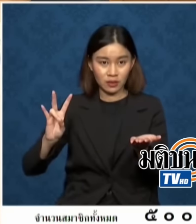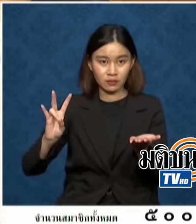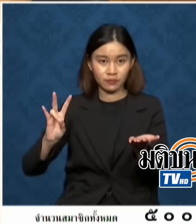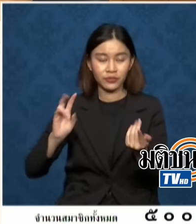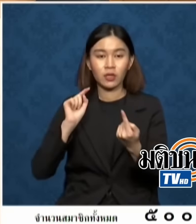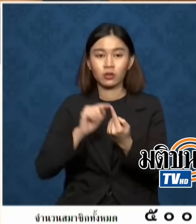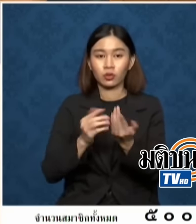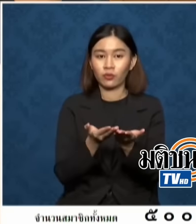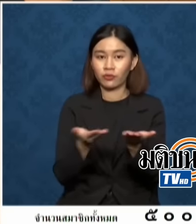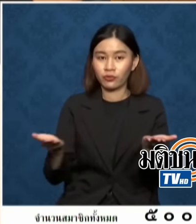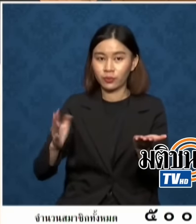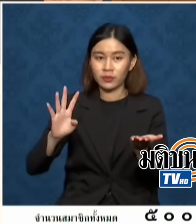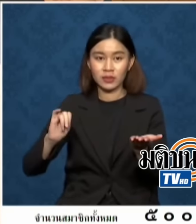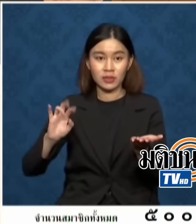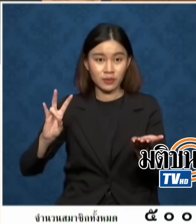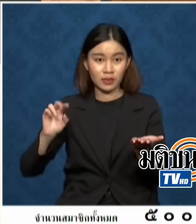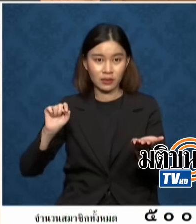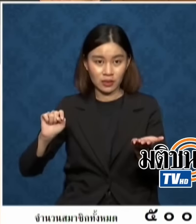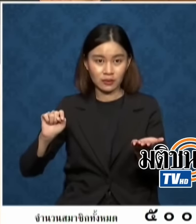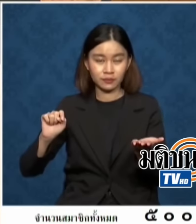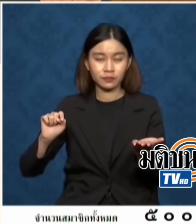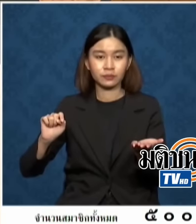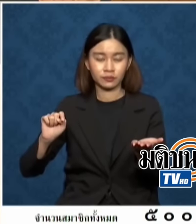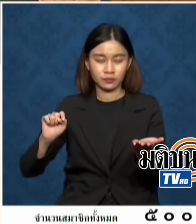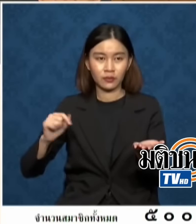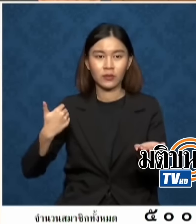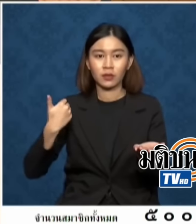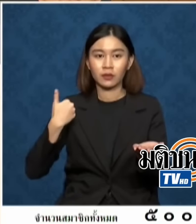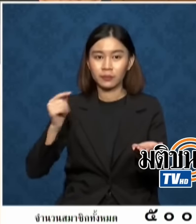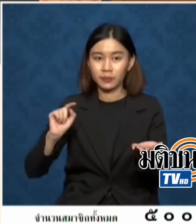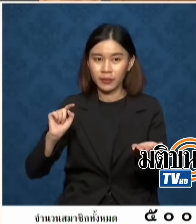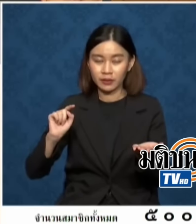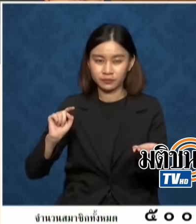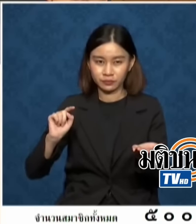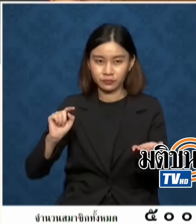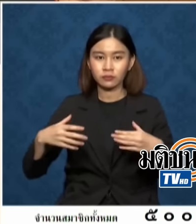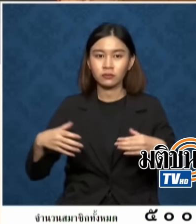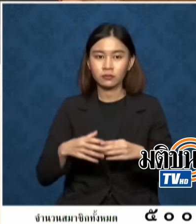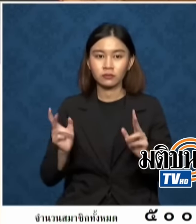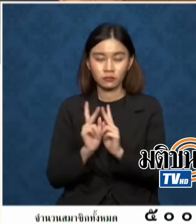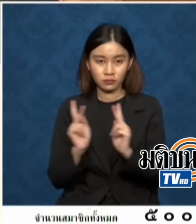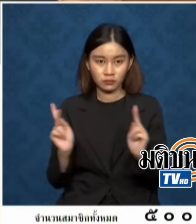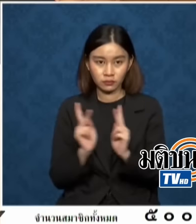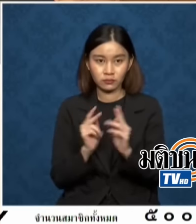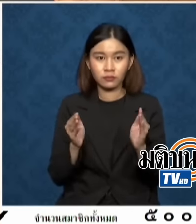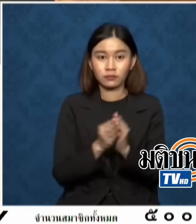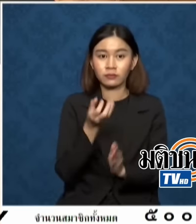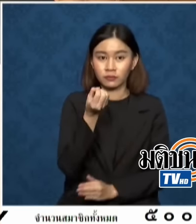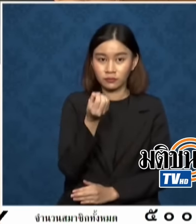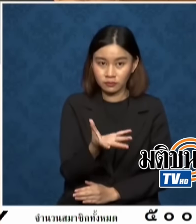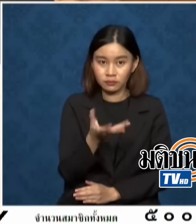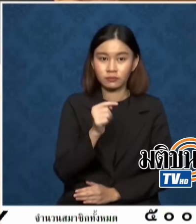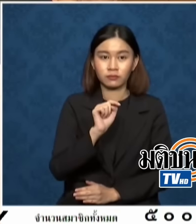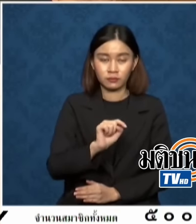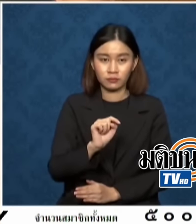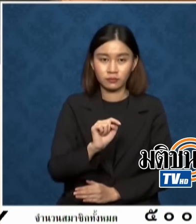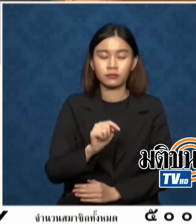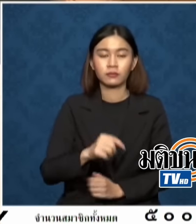ใน47ฉบับนั้นมีเราได้คณะกรรมาธิการเสียงข้างมาก